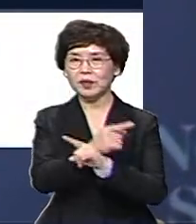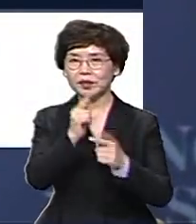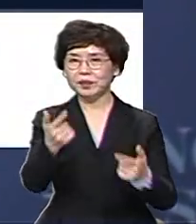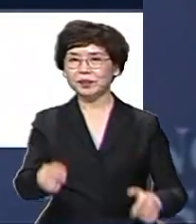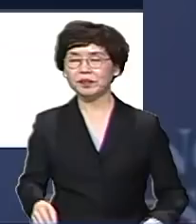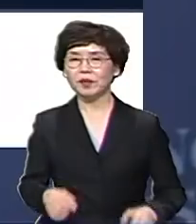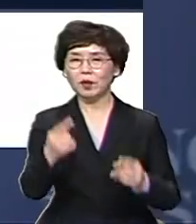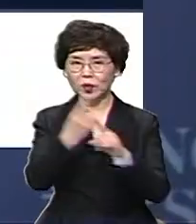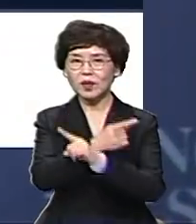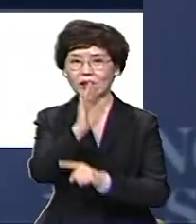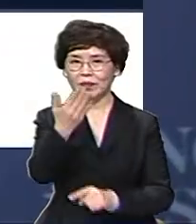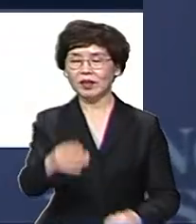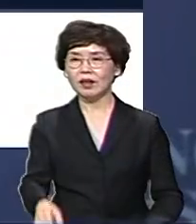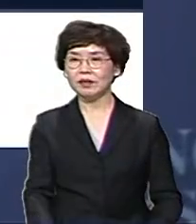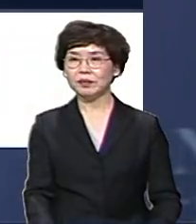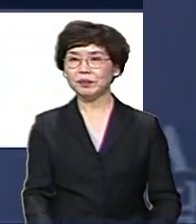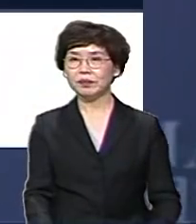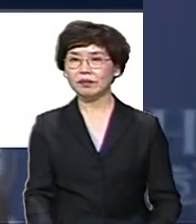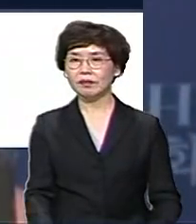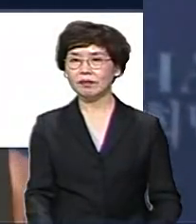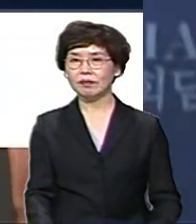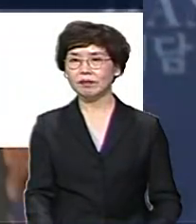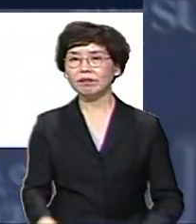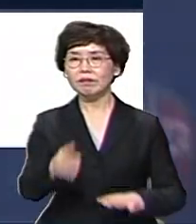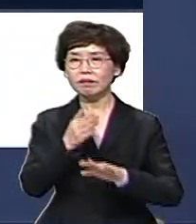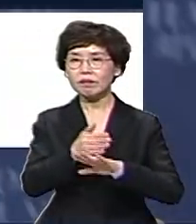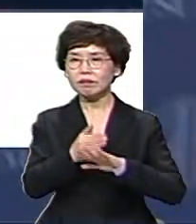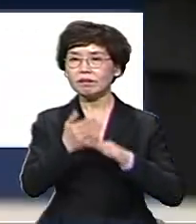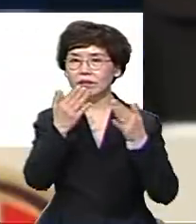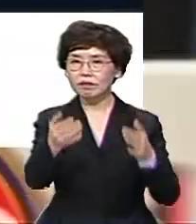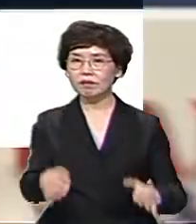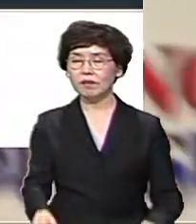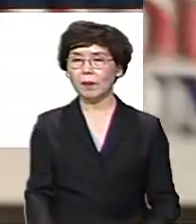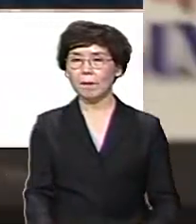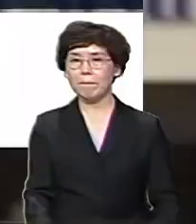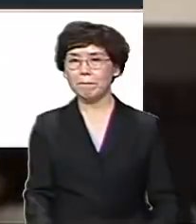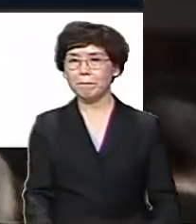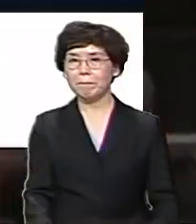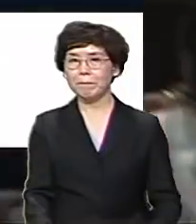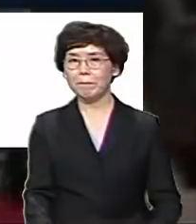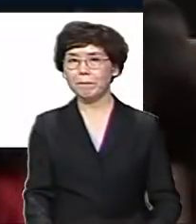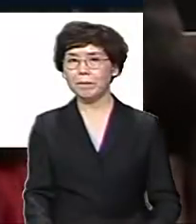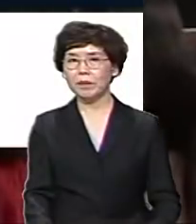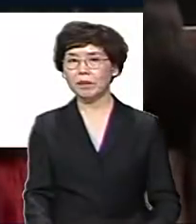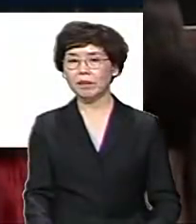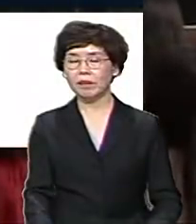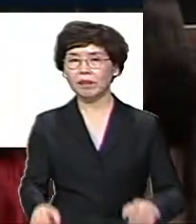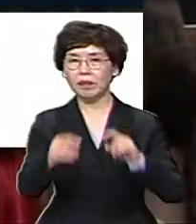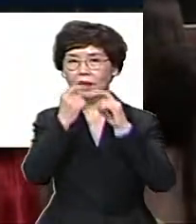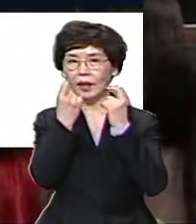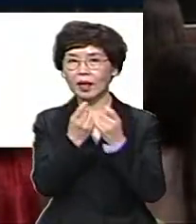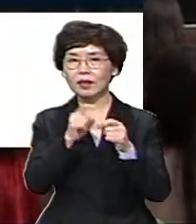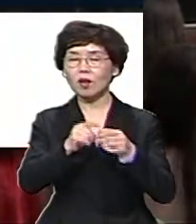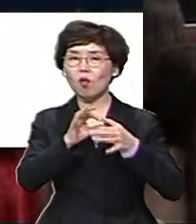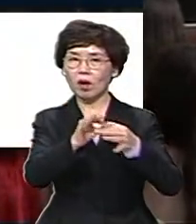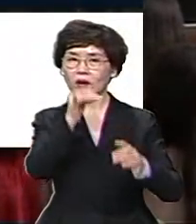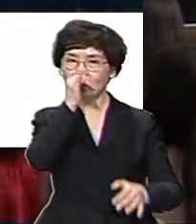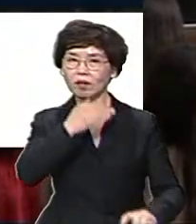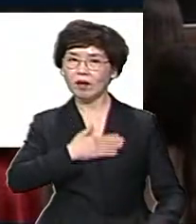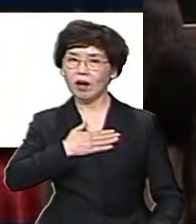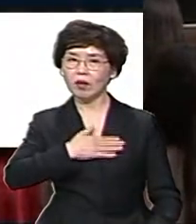수십억, 수백억 달러의 달러를 나토해 주고 있고 그렇기 때문에 이런 모든 경우를